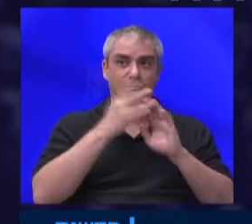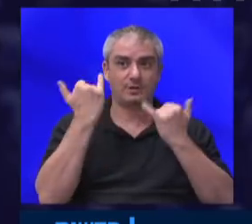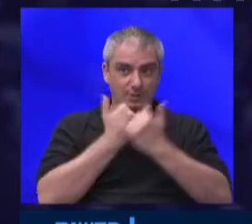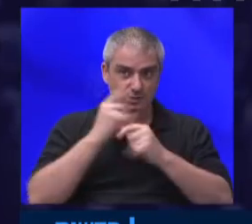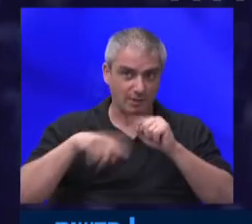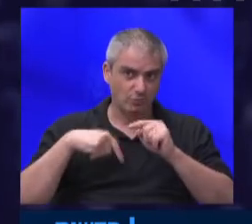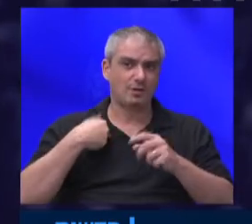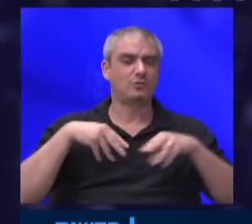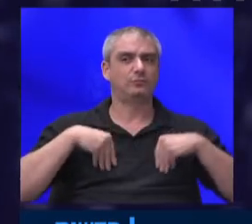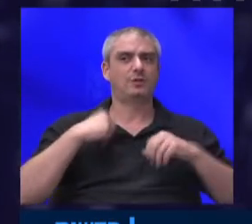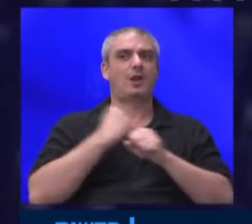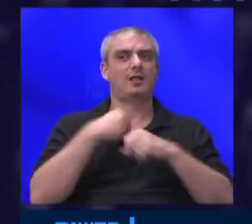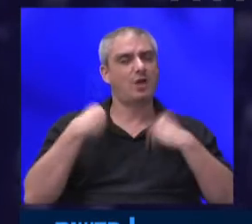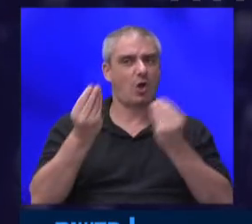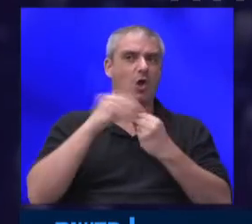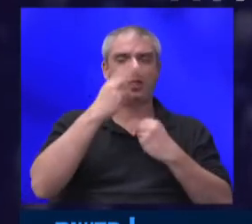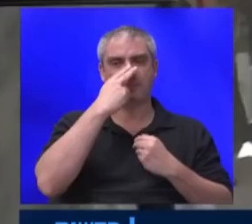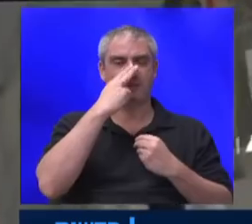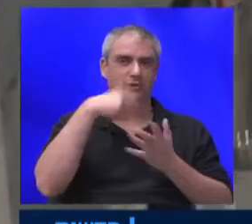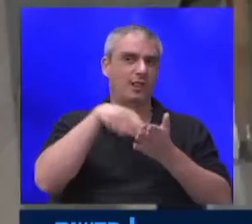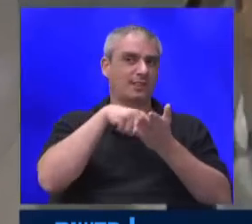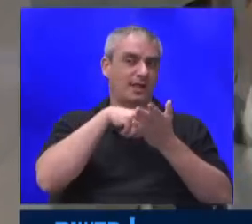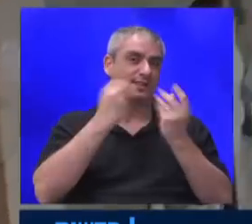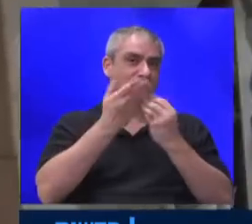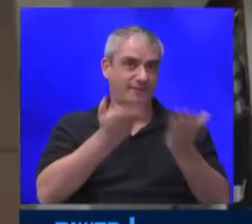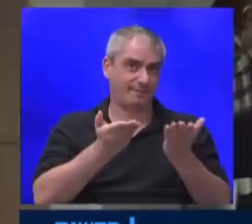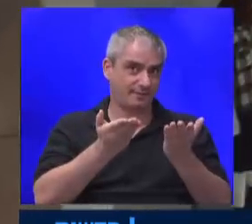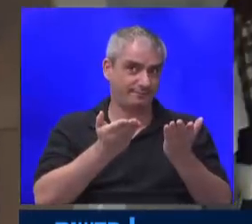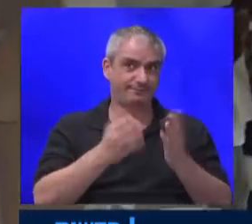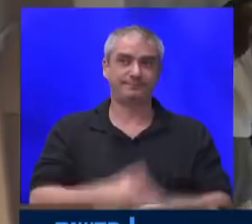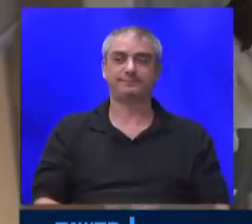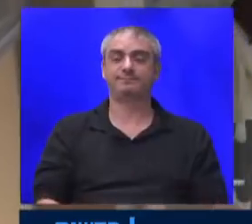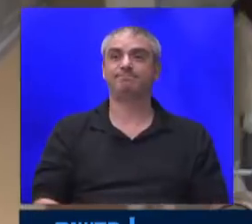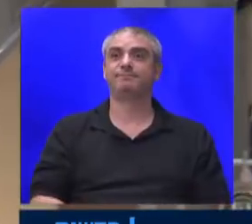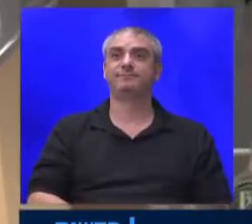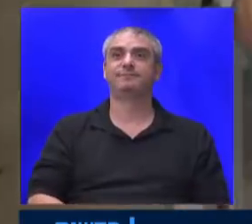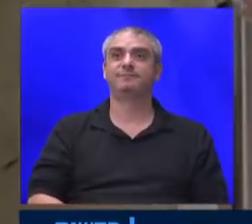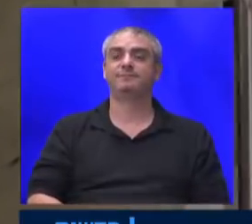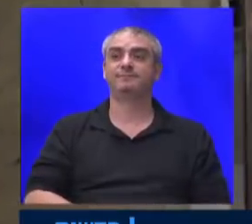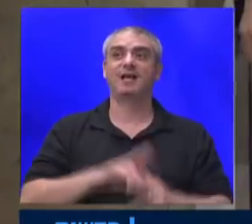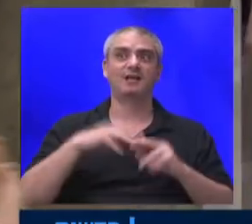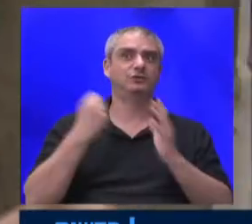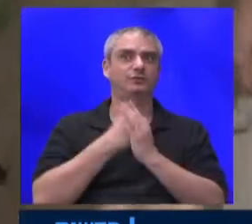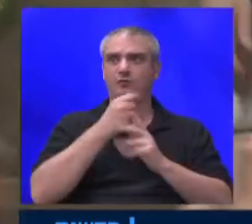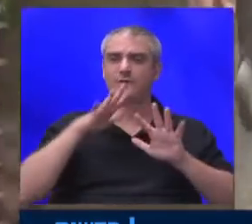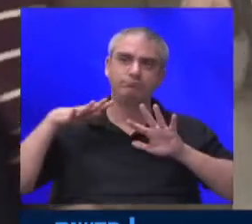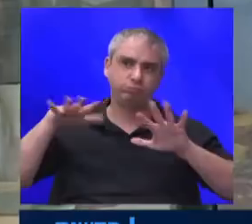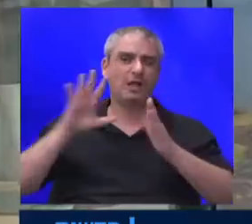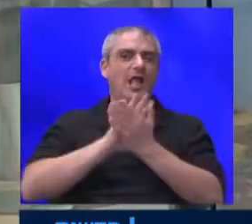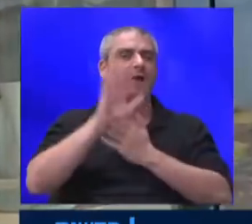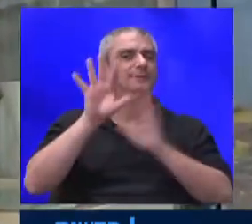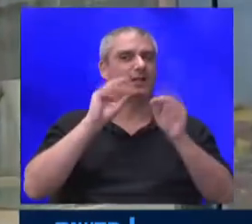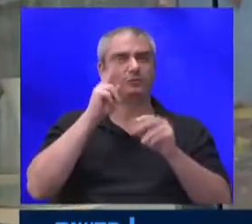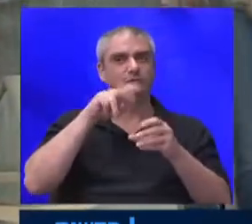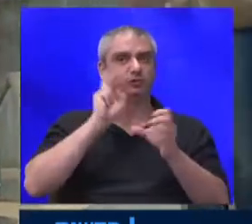הסכמנו לתת עוד ניסיון לתקן את הדברים האלה. אחרי סוף השבוע העמוס ב-15 הקניונים שהשתתפו בניסוי,